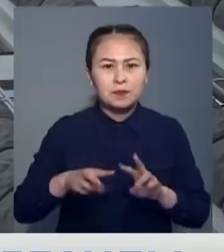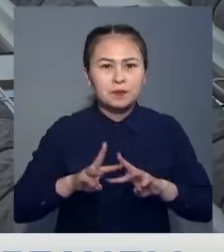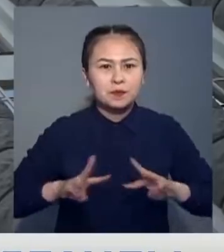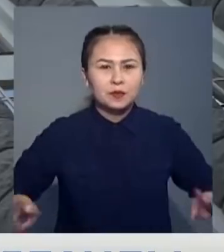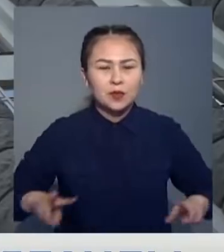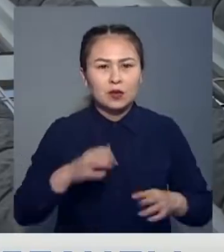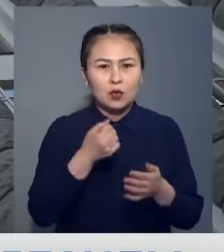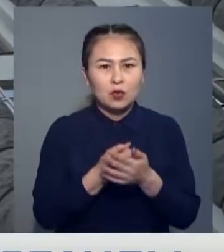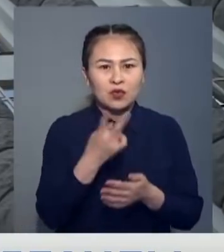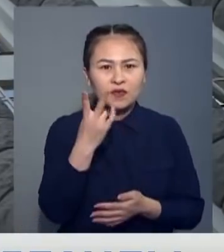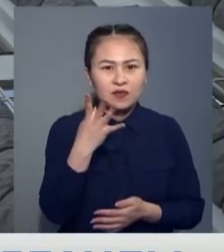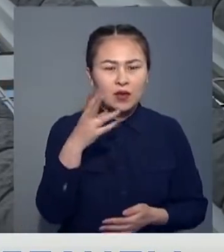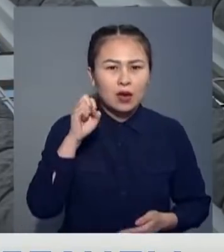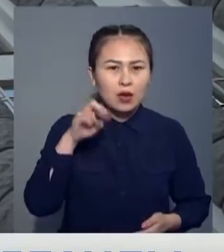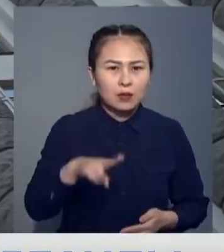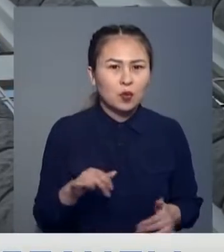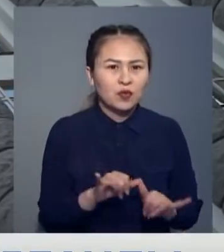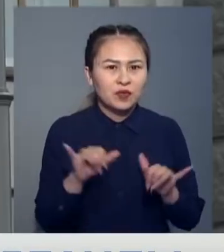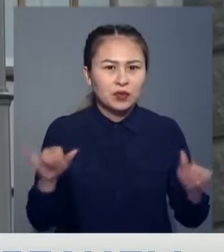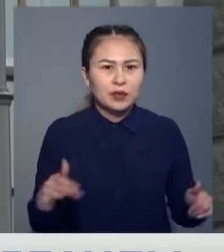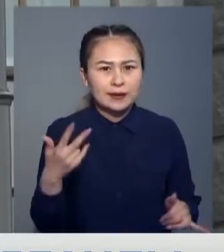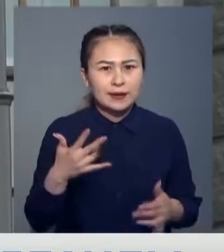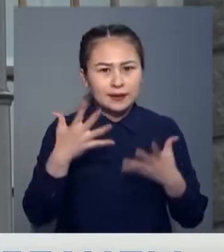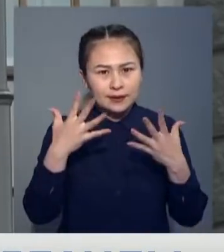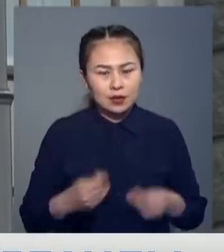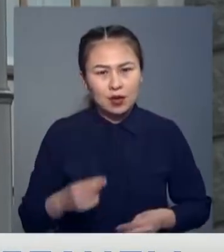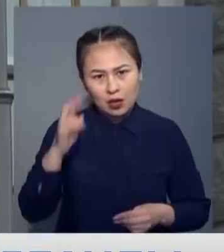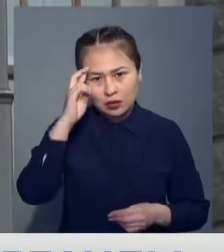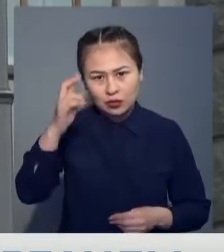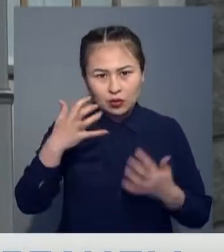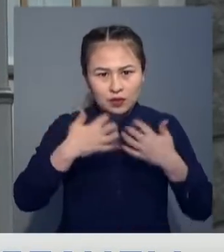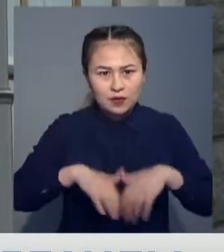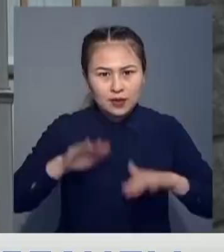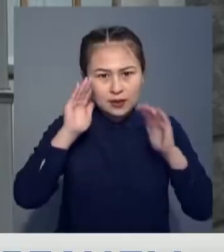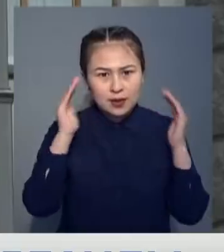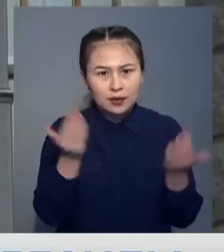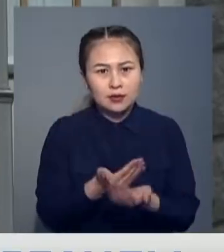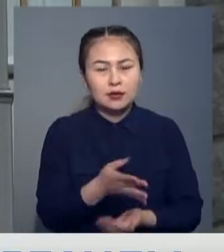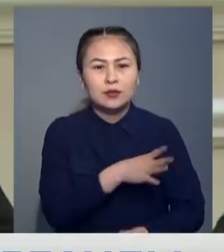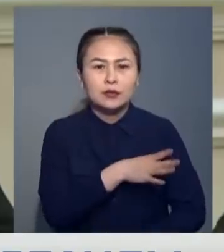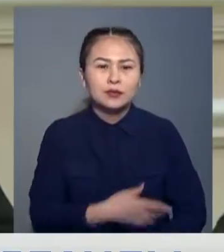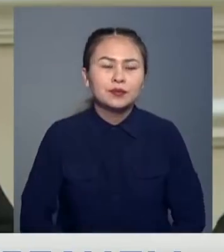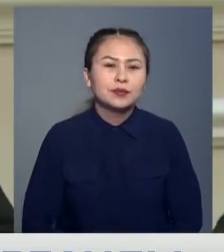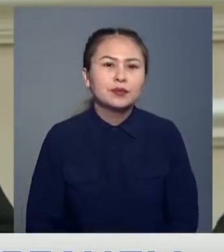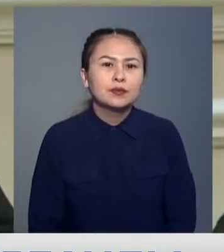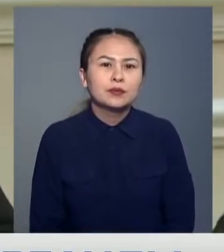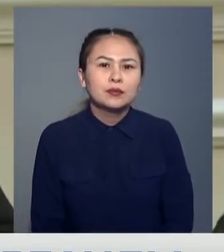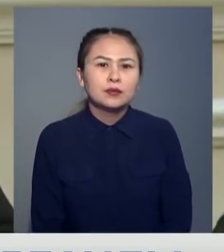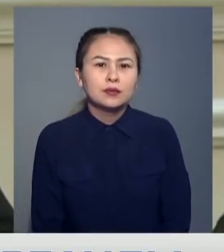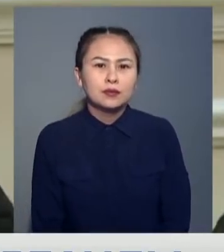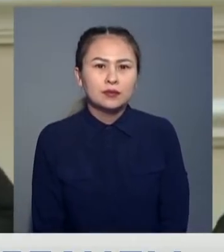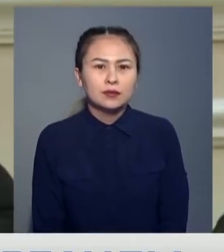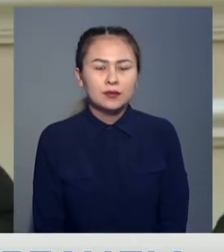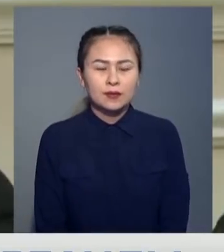карантинді 24 сәуірге дейін ұзартып, 30 күнде мемлекет бойынша төтенше жағдай жариялады. Статистика демонструйы